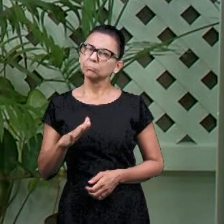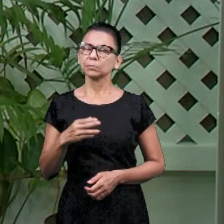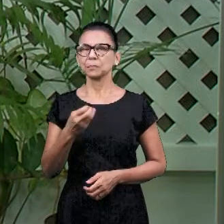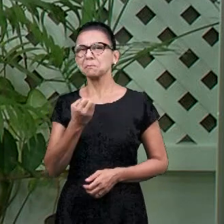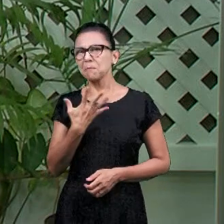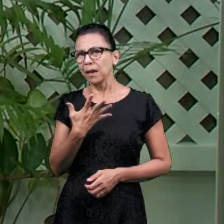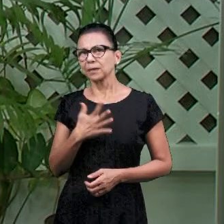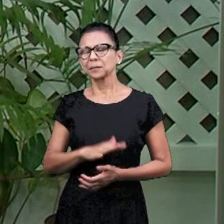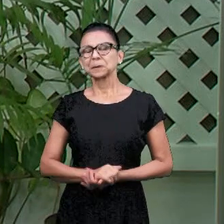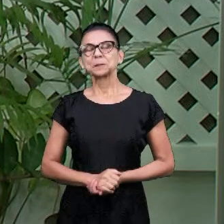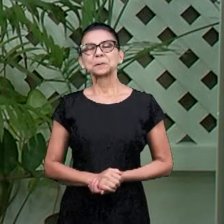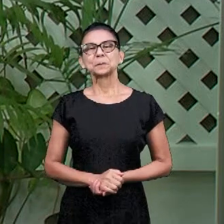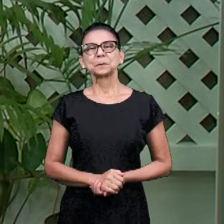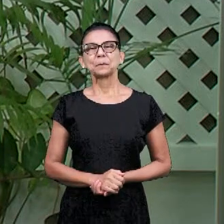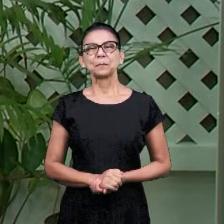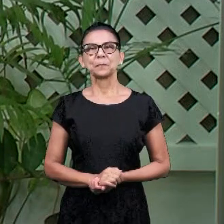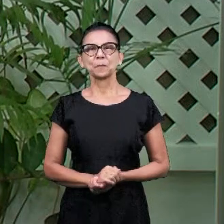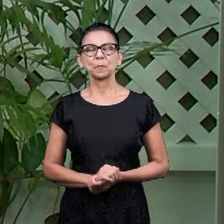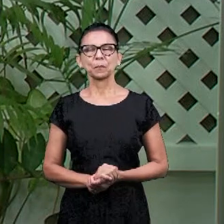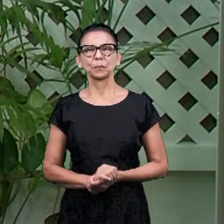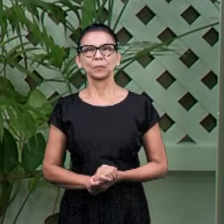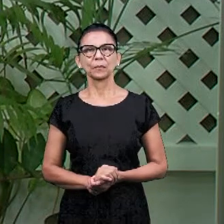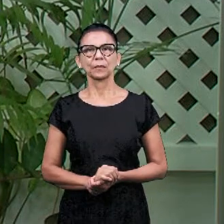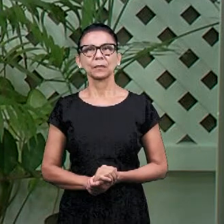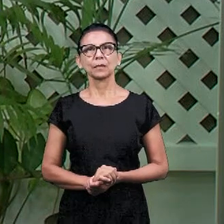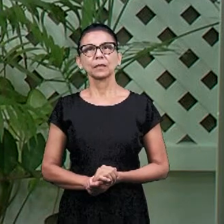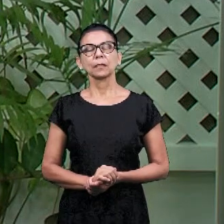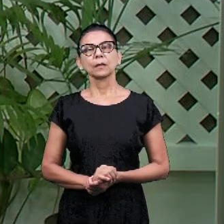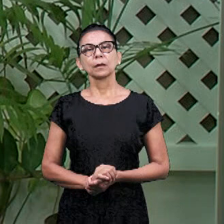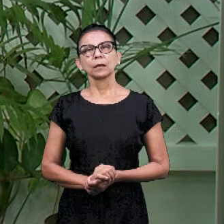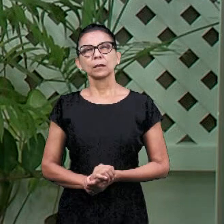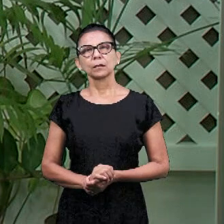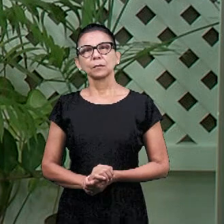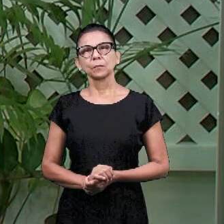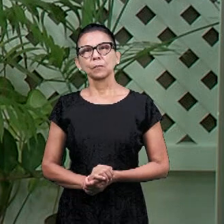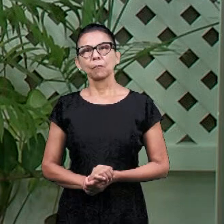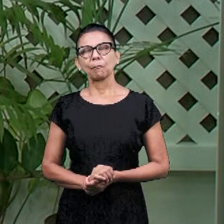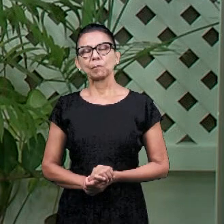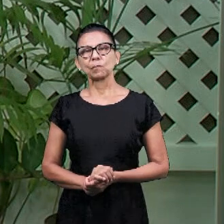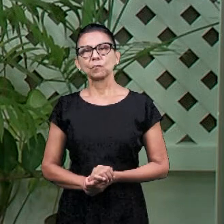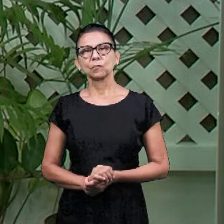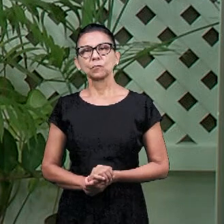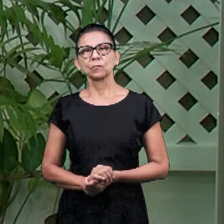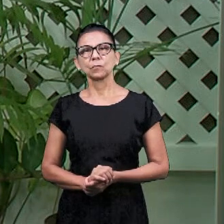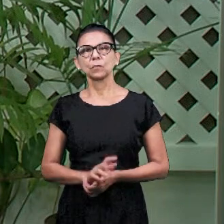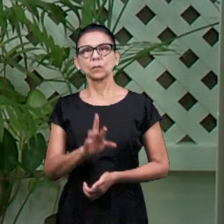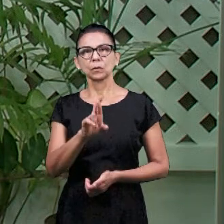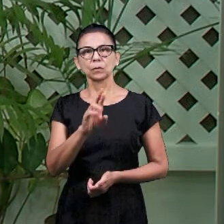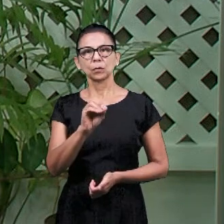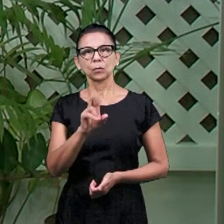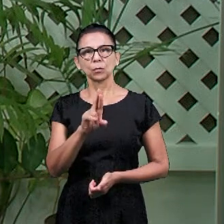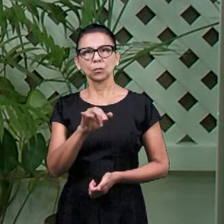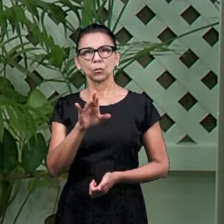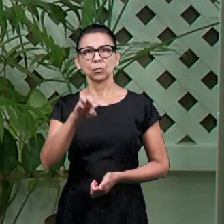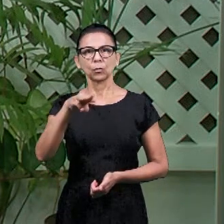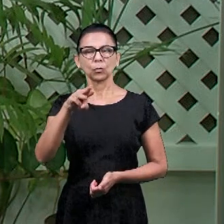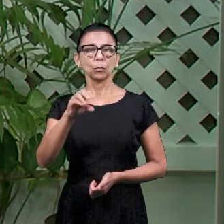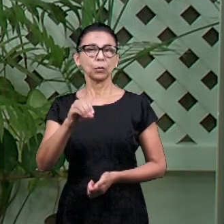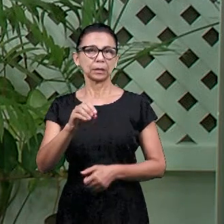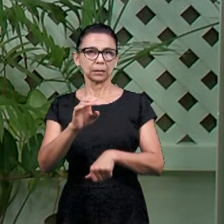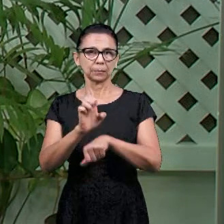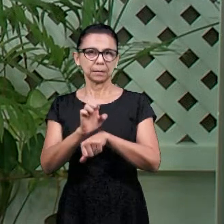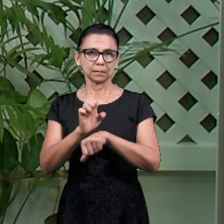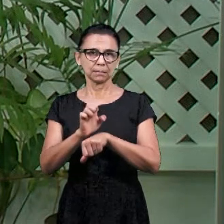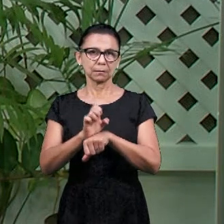Ce n'est pas le Mato Grosso do Sul. C'est un autre état du Brésil, Mato Grosso. Aussi un autre état, Roraima,